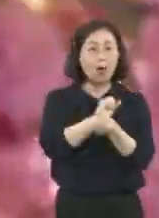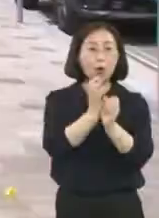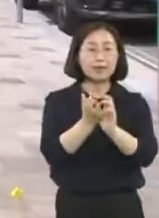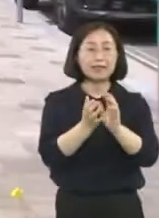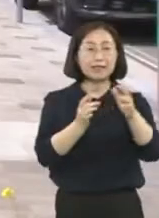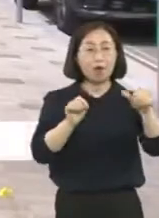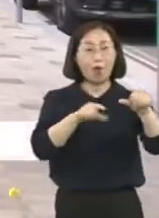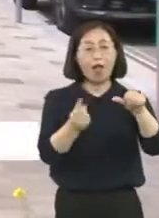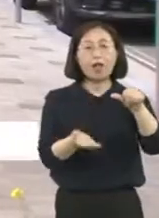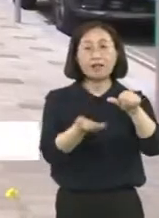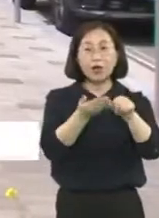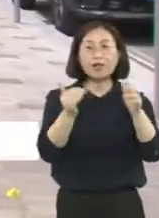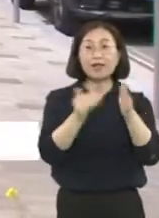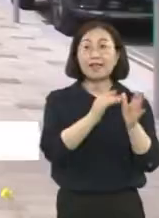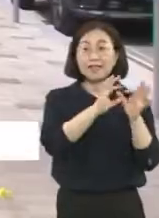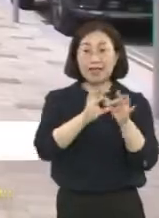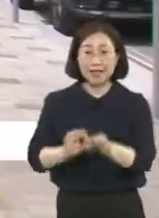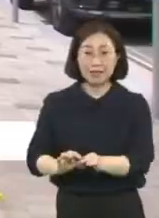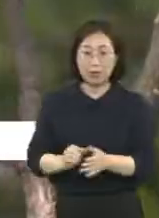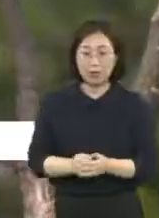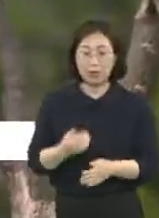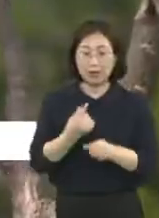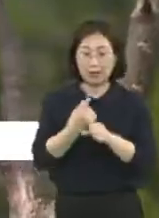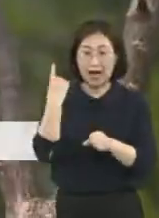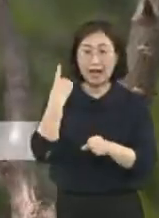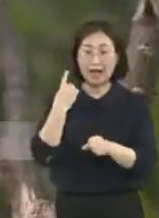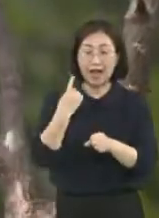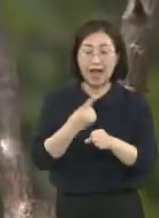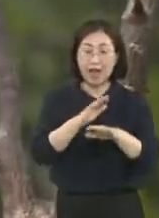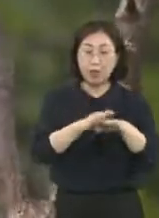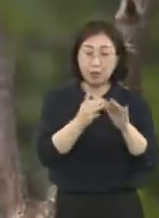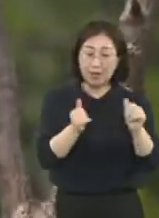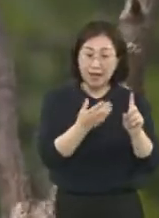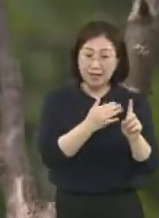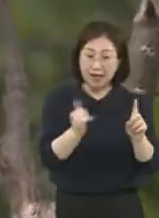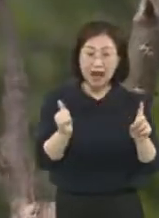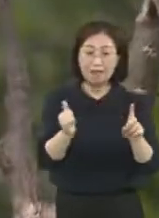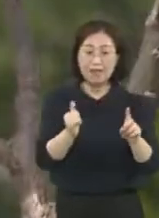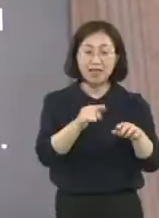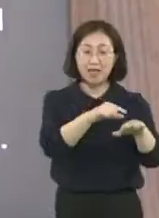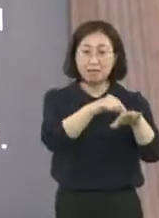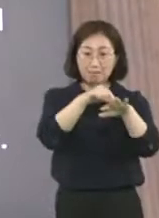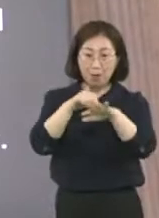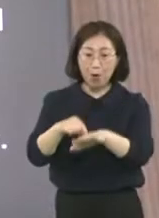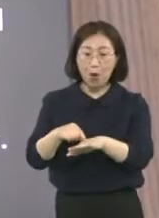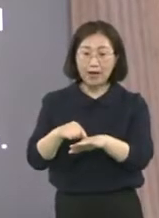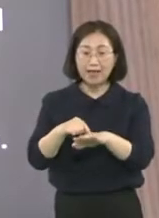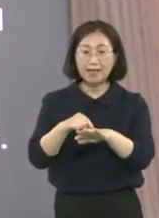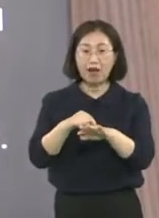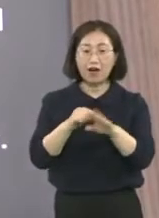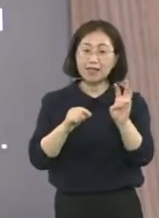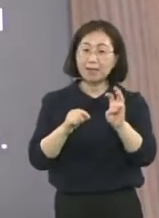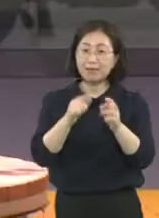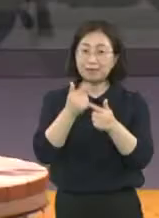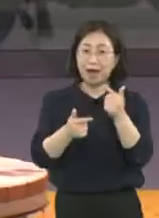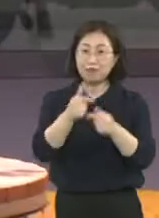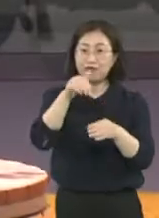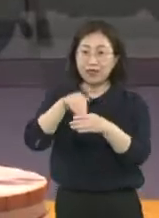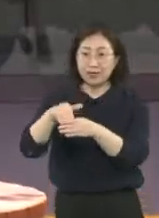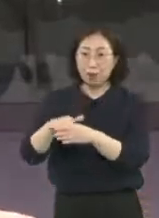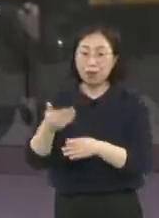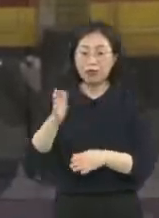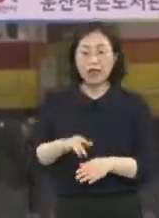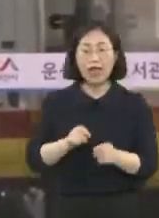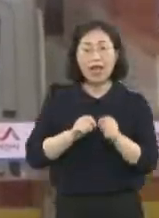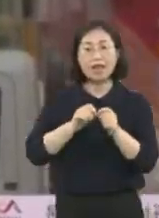전망입니다. 한편 지난해 한 농민이 청벚꽃을 복원해 묘목 30여 그루를 인근에 심었는데 대부분 잘 성장하고